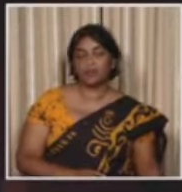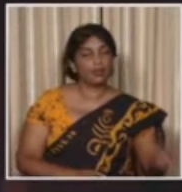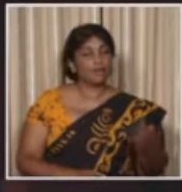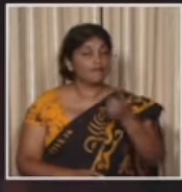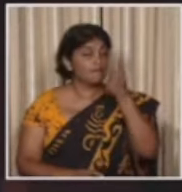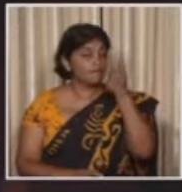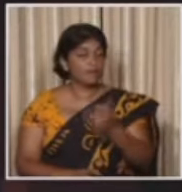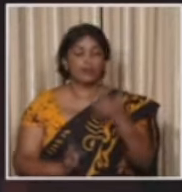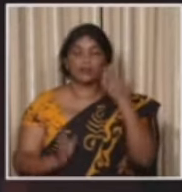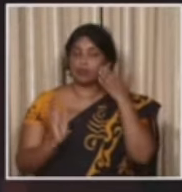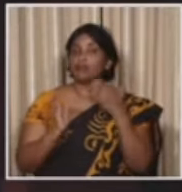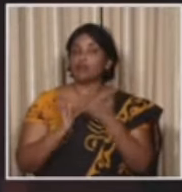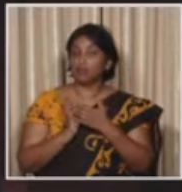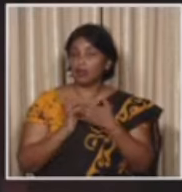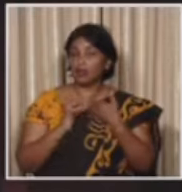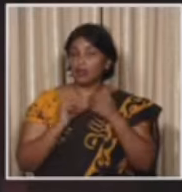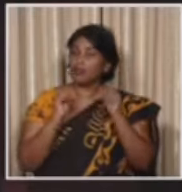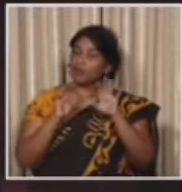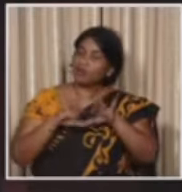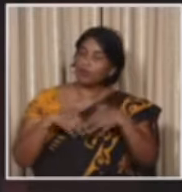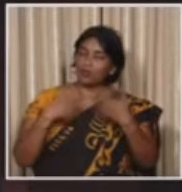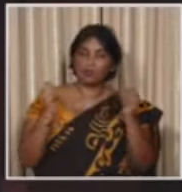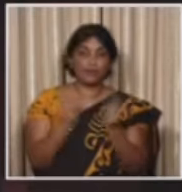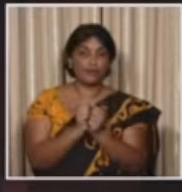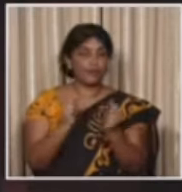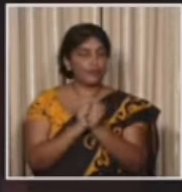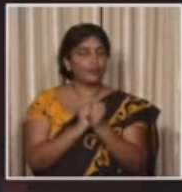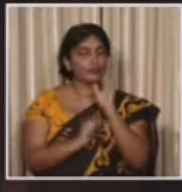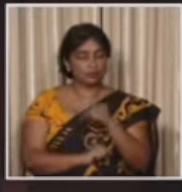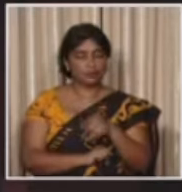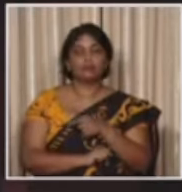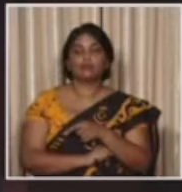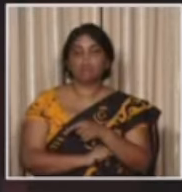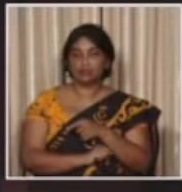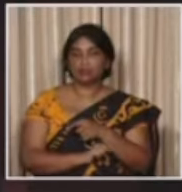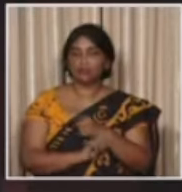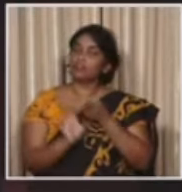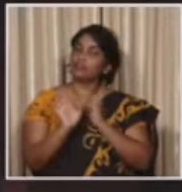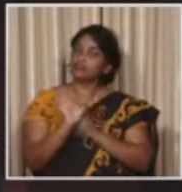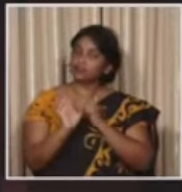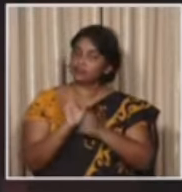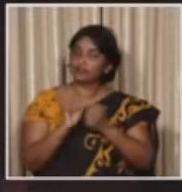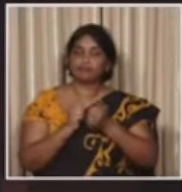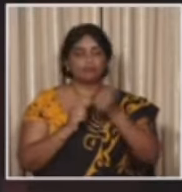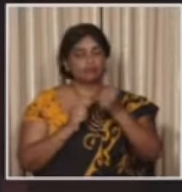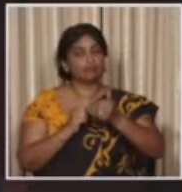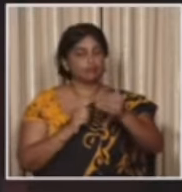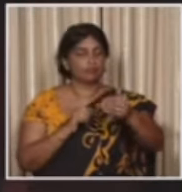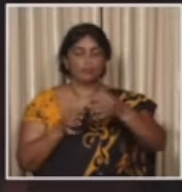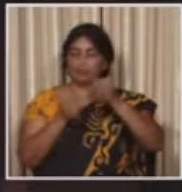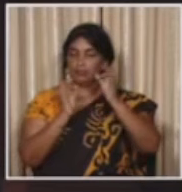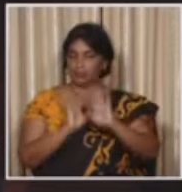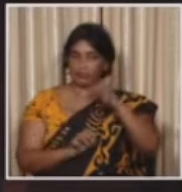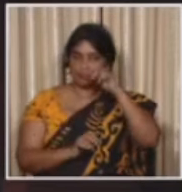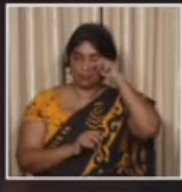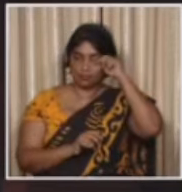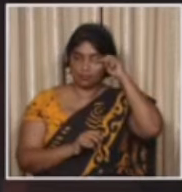කරුණ වනුයේ ඉටු කරන කවර කර්තව්‍යයකදී වුවද නොකඩවා ඉදිරි ගමන නිරත